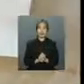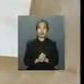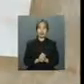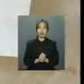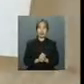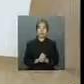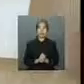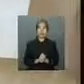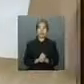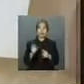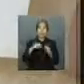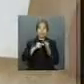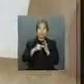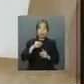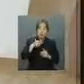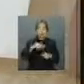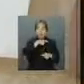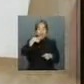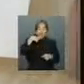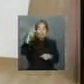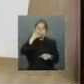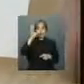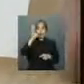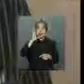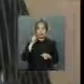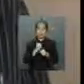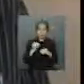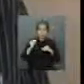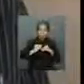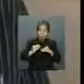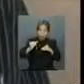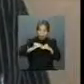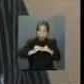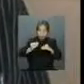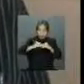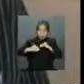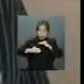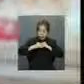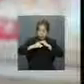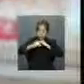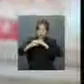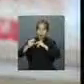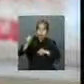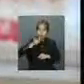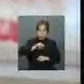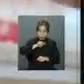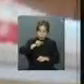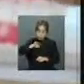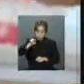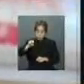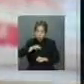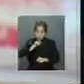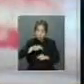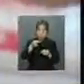ไม่จำเป็นต้องรอให้ภาพแห้งก่อนปาดสีซ้ำทีละชั้นเพื่อให้เกิดแสงเงาเพียงใช้ผู้กันแบนแบบธรรมดาหรือตัดเฉียงก